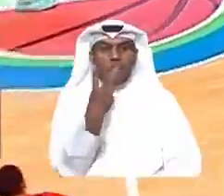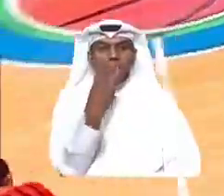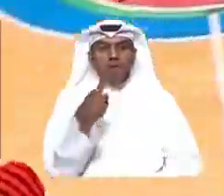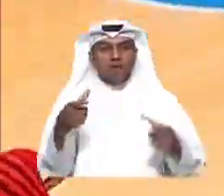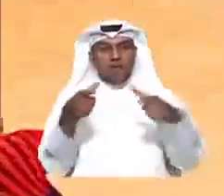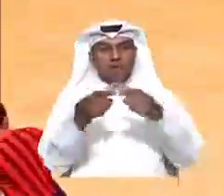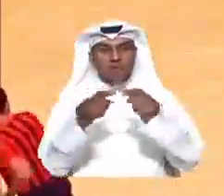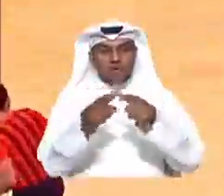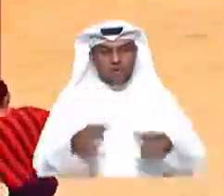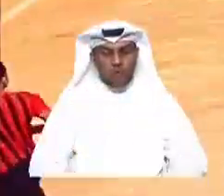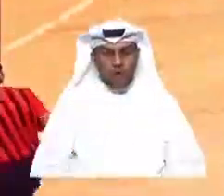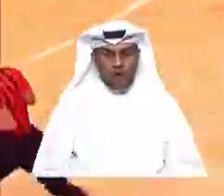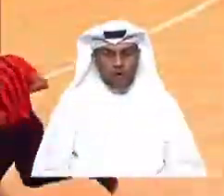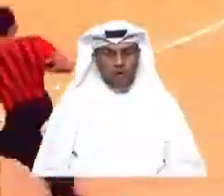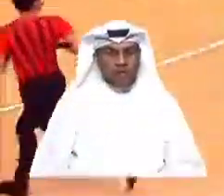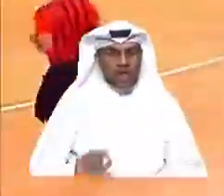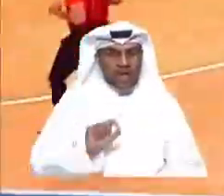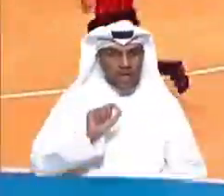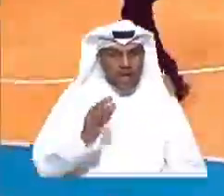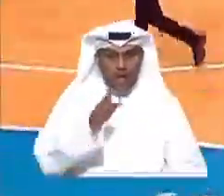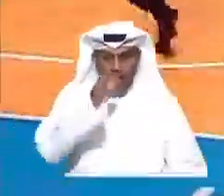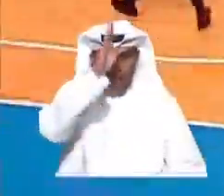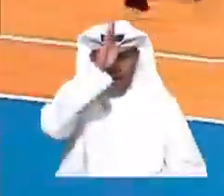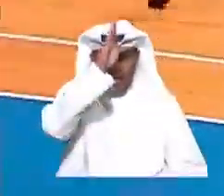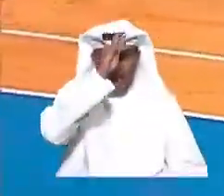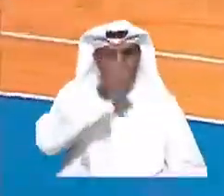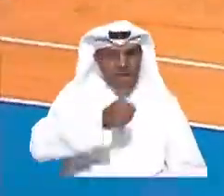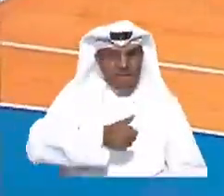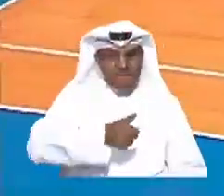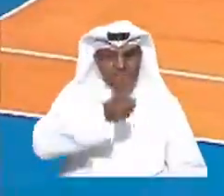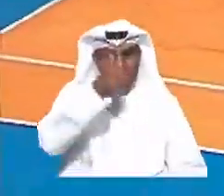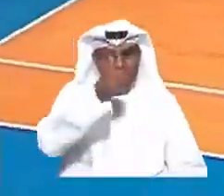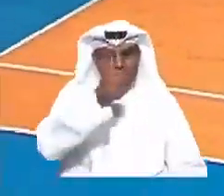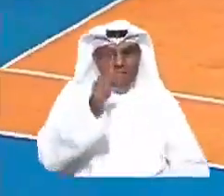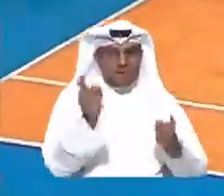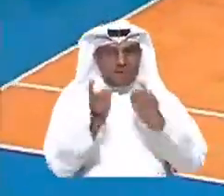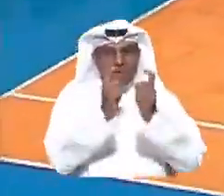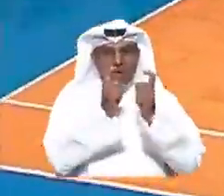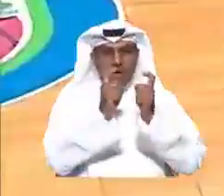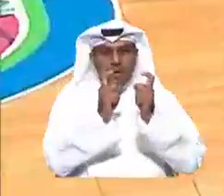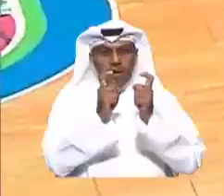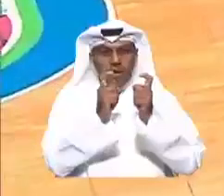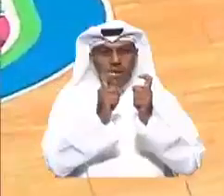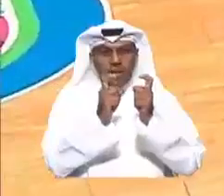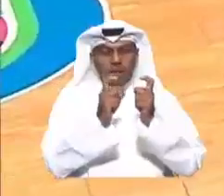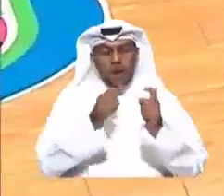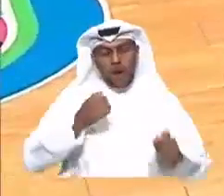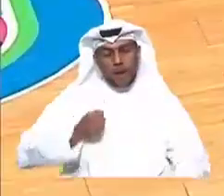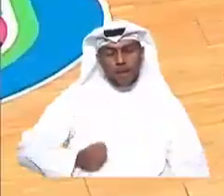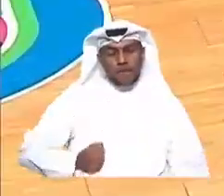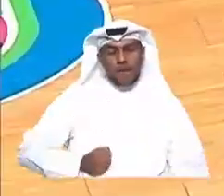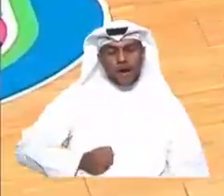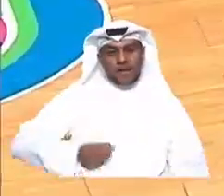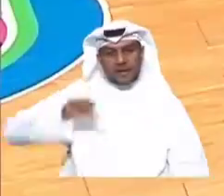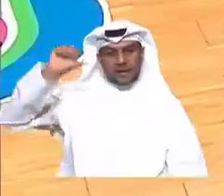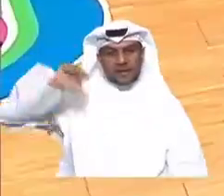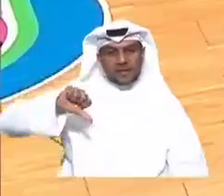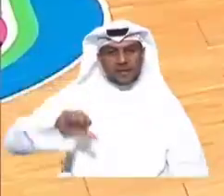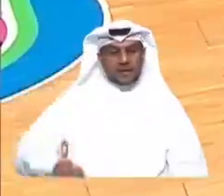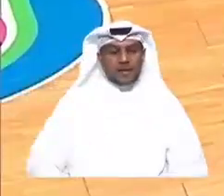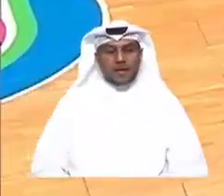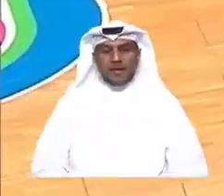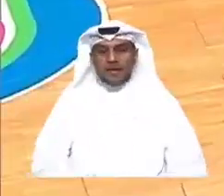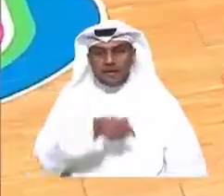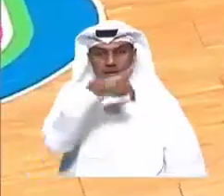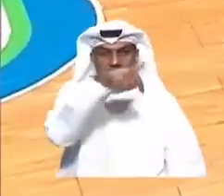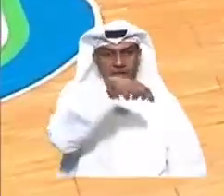كما تأهل للدوري ذاته دجلة العراقي بعدما تغلب في مباراة مثيرة على الأهلي البحريني ب 98 نقطة مقابل